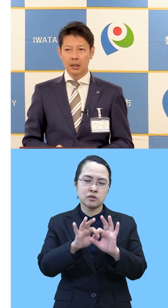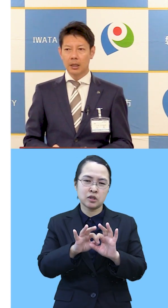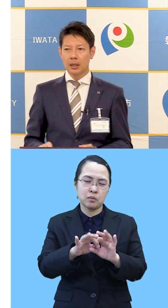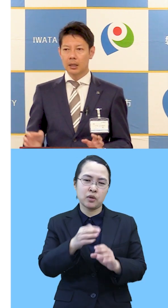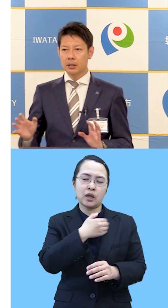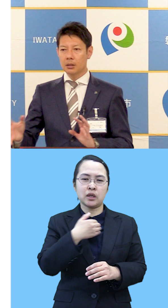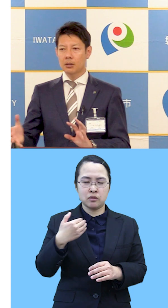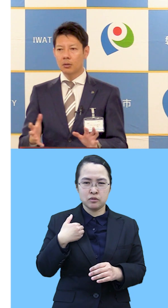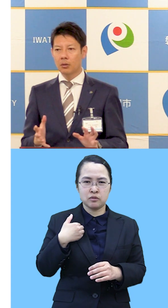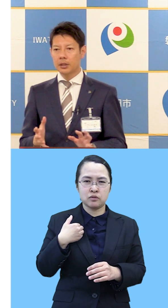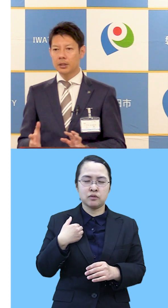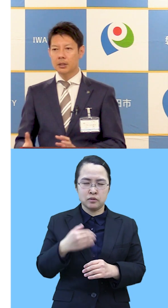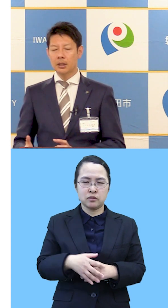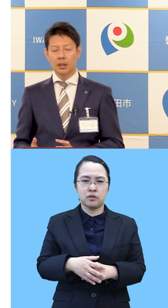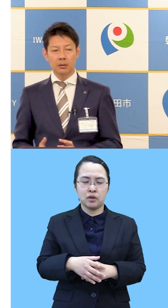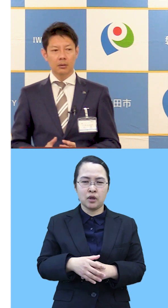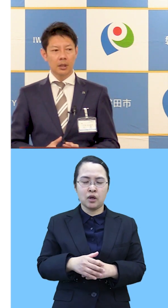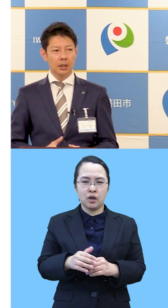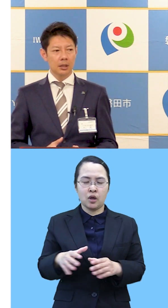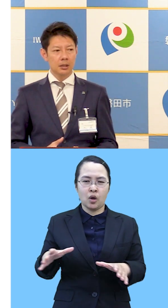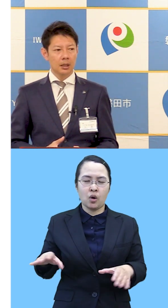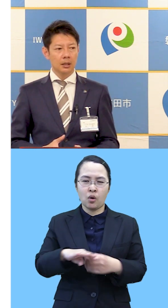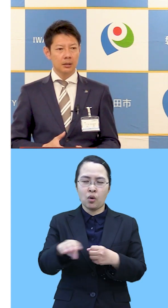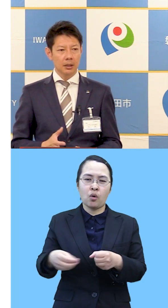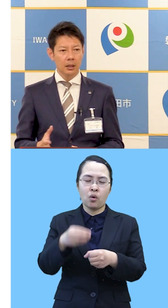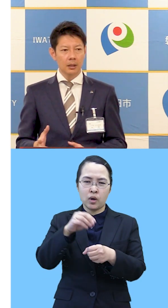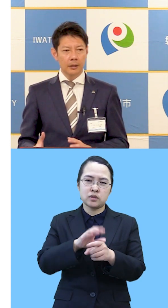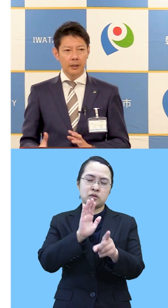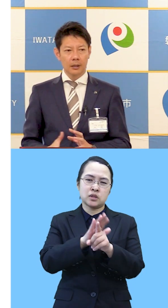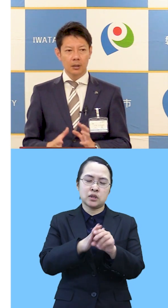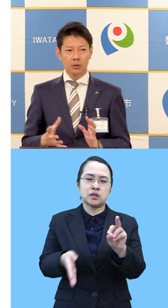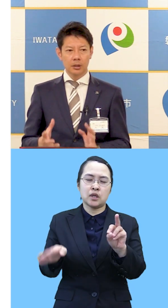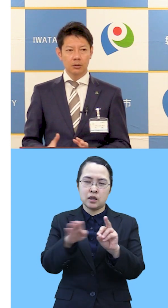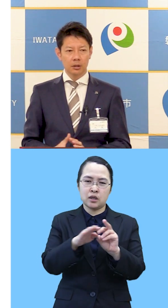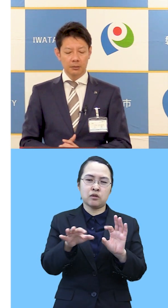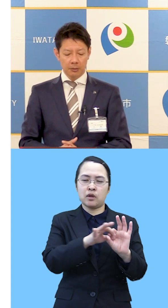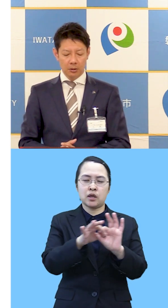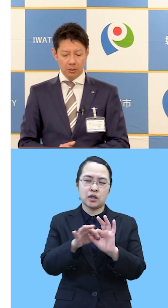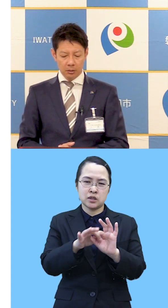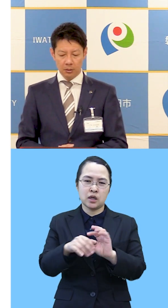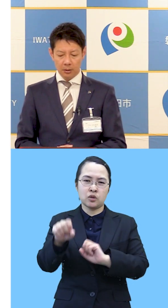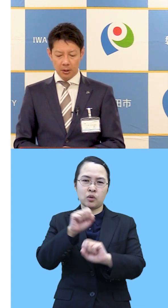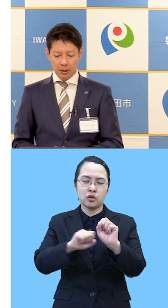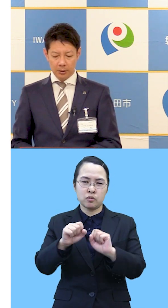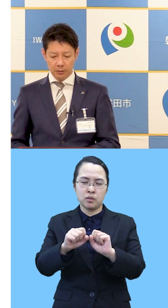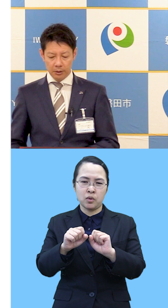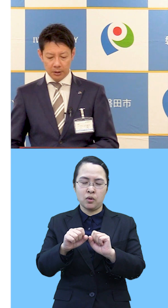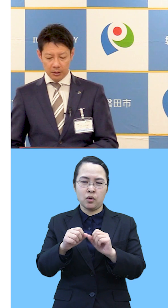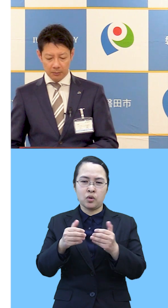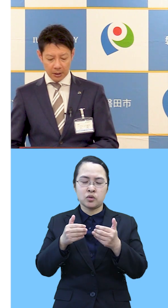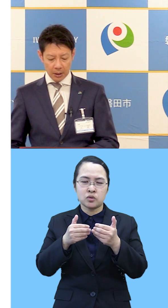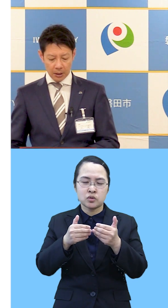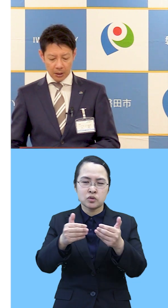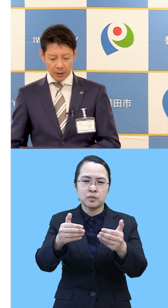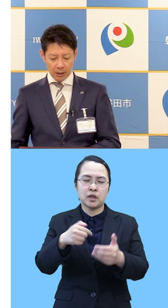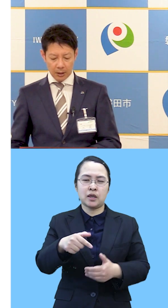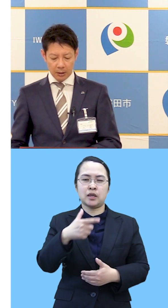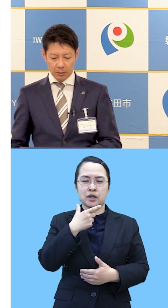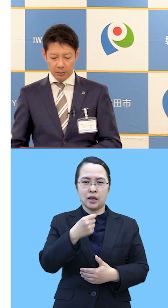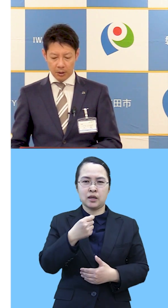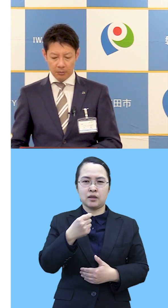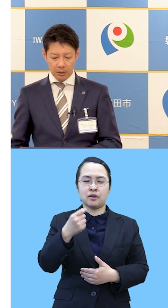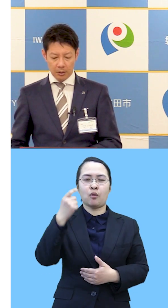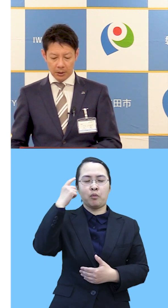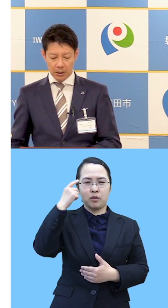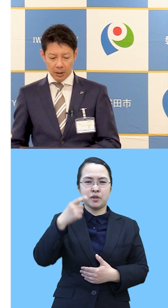から、包括支援センターと連携しながらですね、こうした取り組みもどんどん加速して進めていきたいな